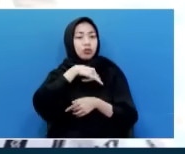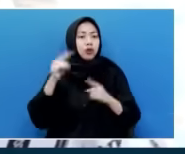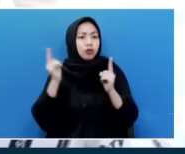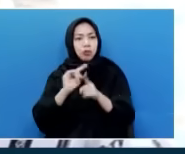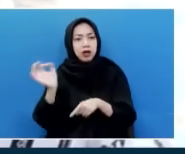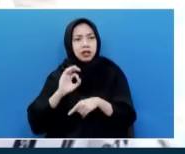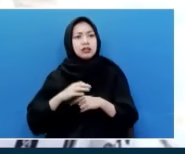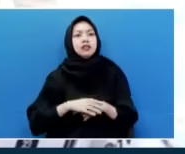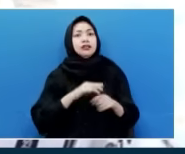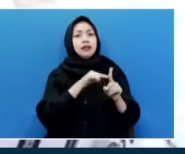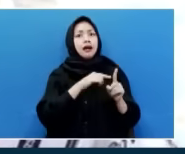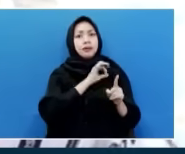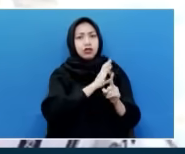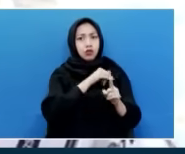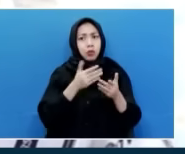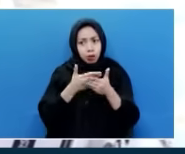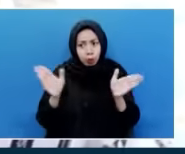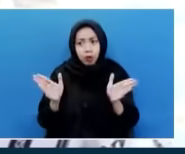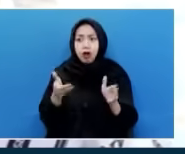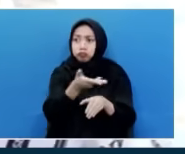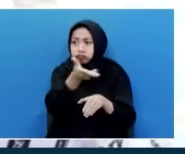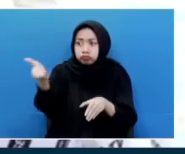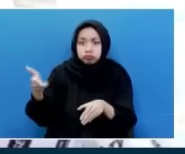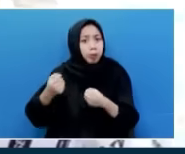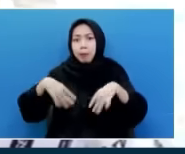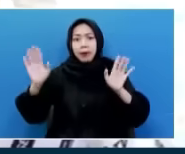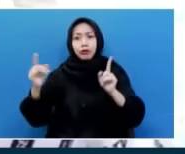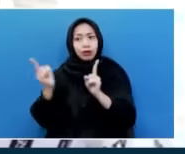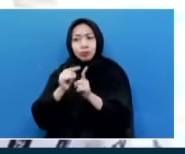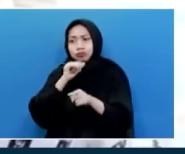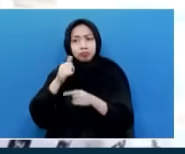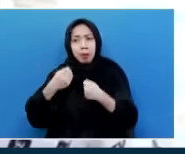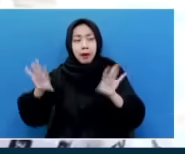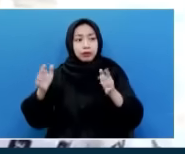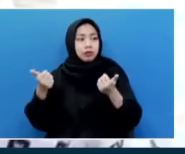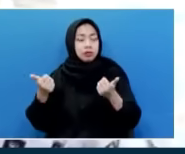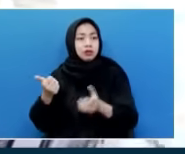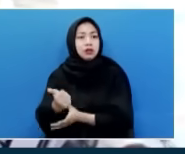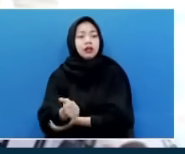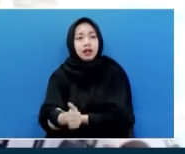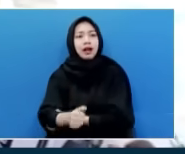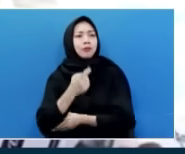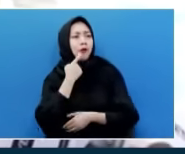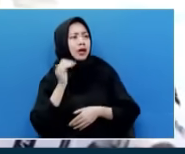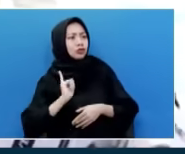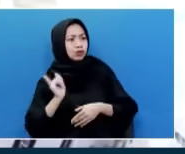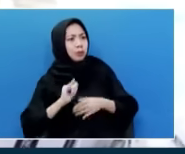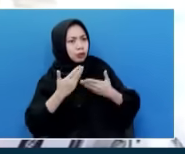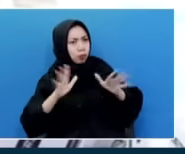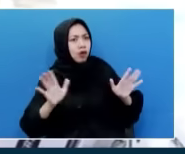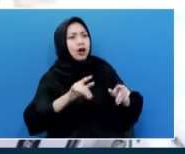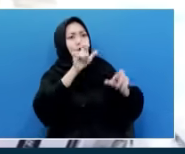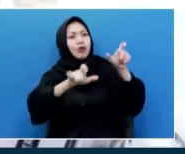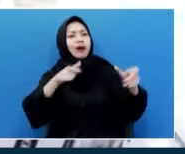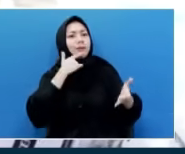presiden kan selama ini terbuka bertemu dengan siapa saja tokoh-tokoh bangsa ya Dan saya kira juga Bu Mega juga Sama ya terbuka untuk bertemu